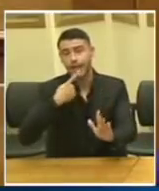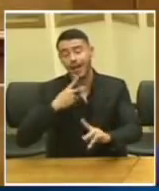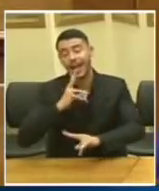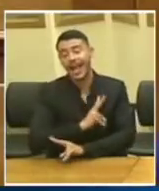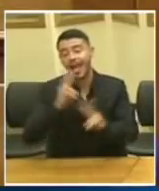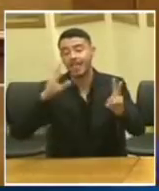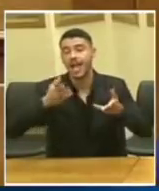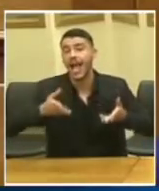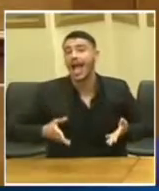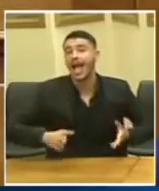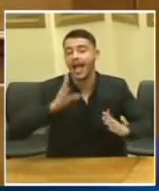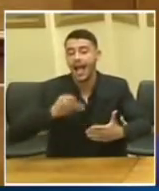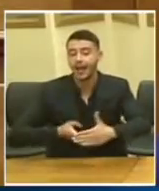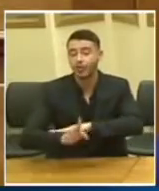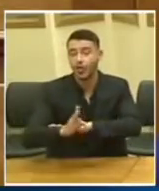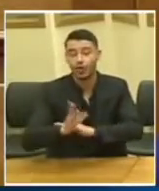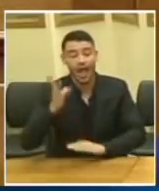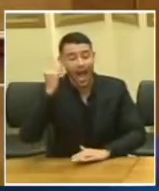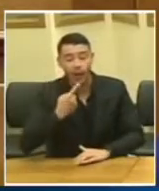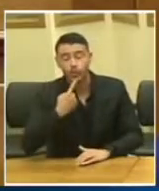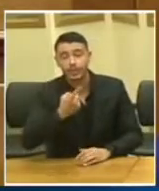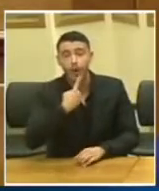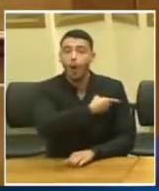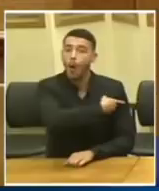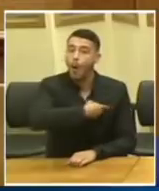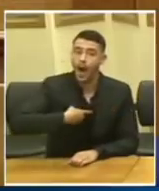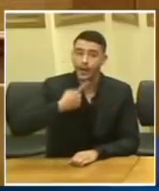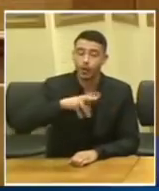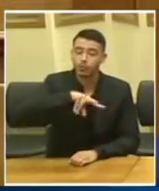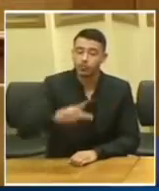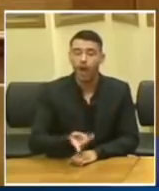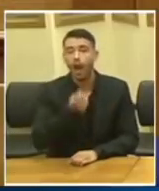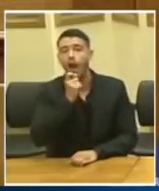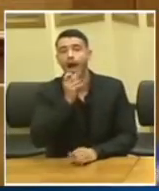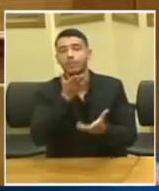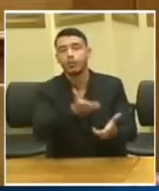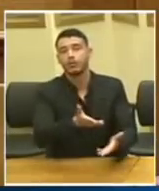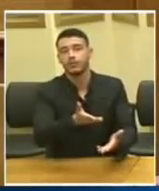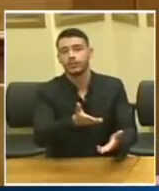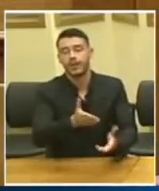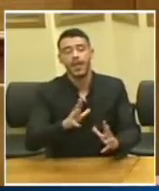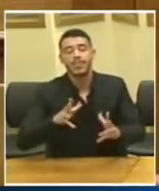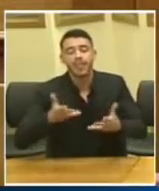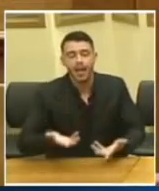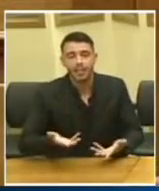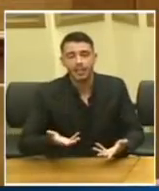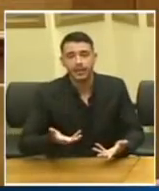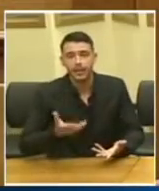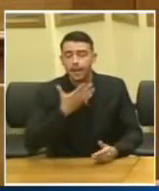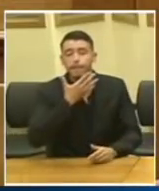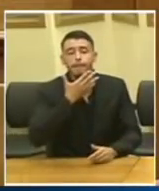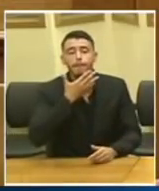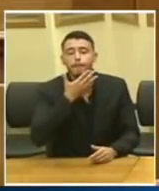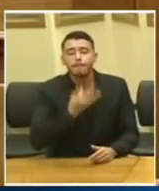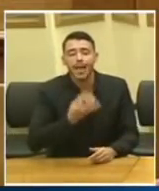Ακούστε τι είπε ο αρχηγός της αξιωματικής αντιπολίτευσης. Ότι δηλαδή είναι μια αρνητική εξέλιξη